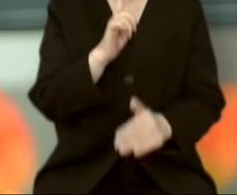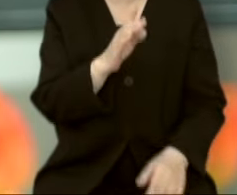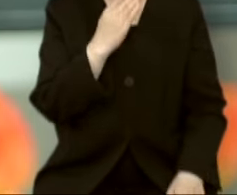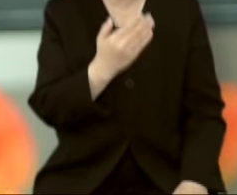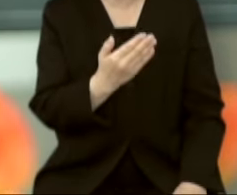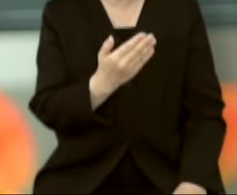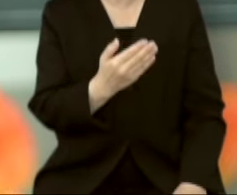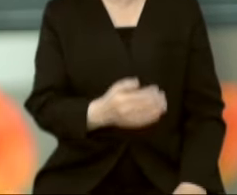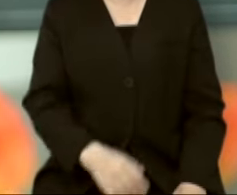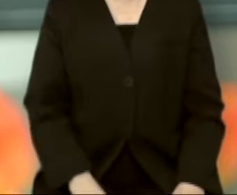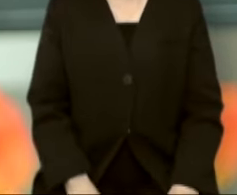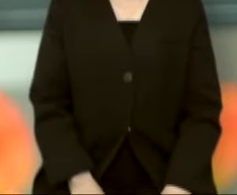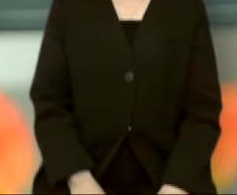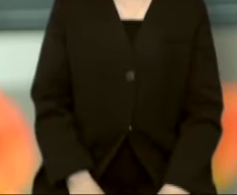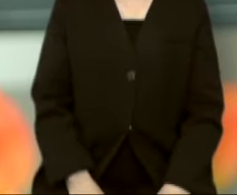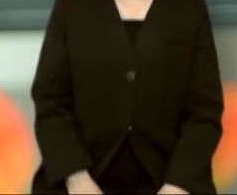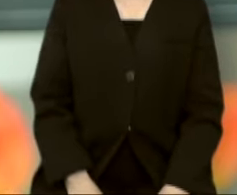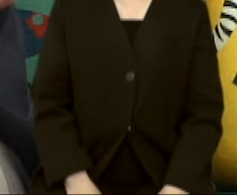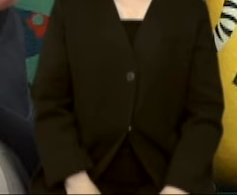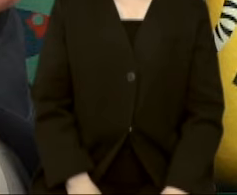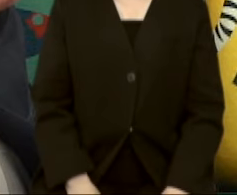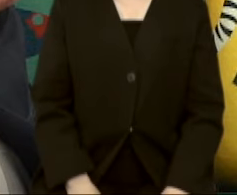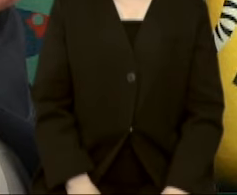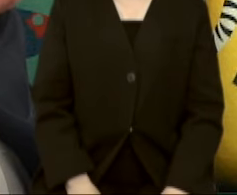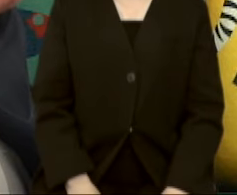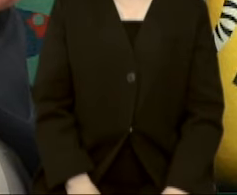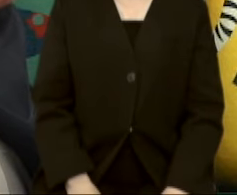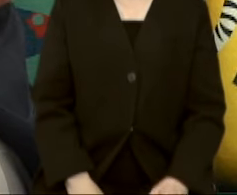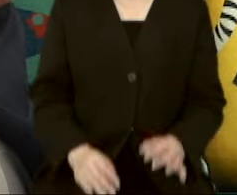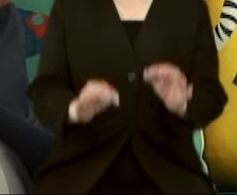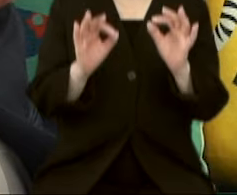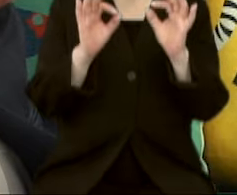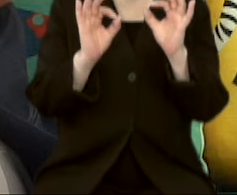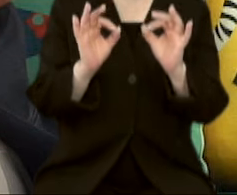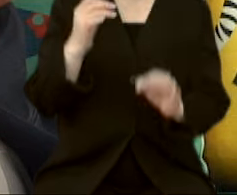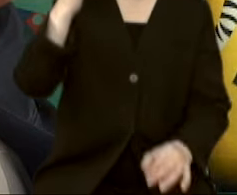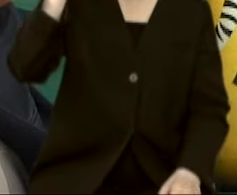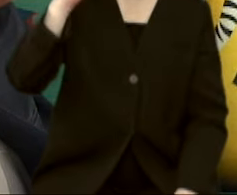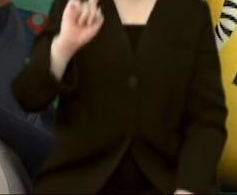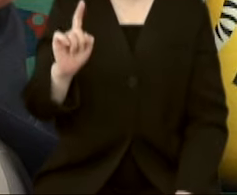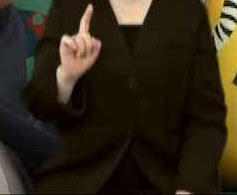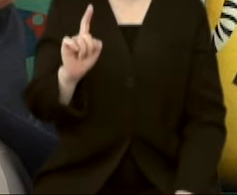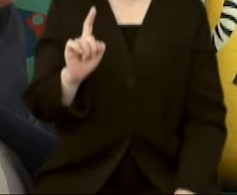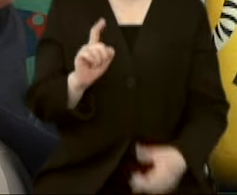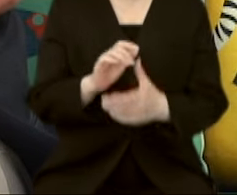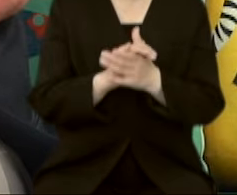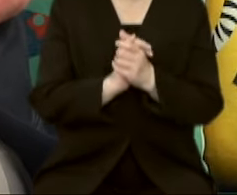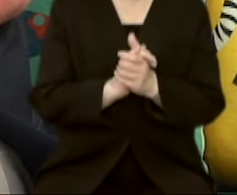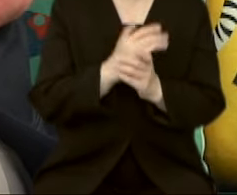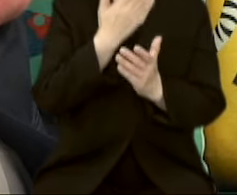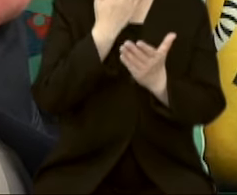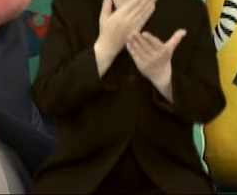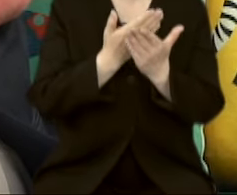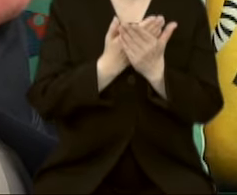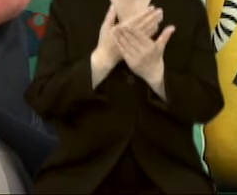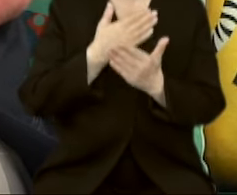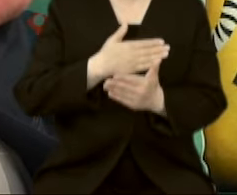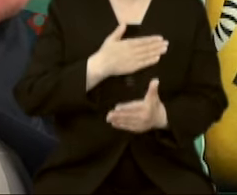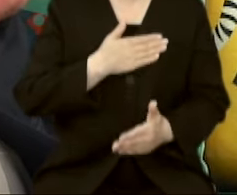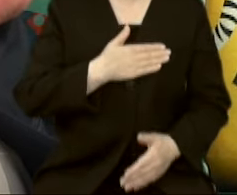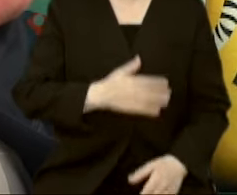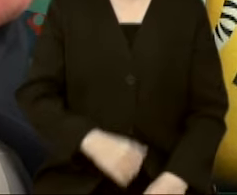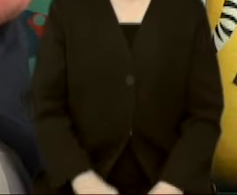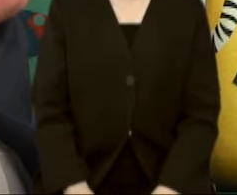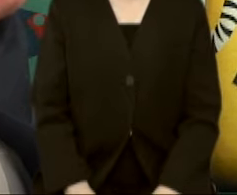이게 가능한 일이에요? 예, 이걸 보면 생각하는 것이 기도가 얼마나 중요한지를 다시